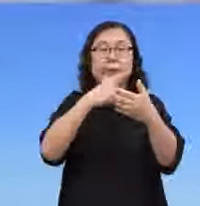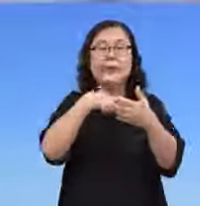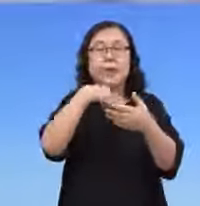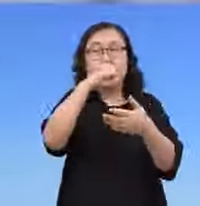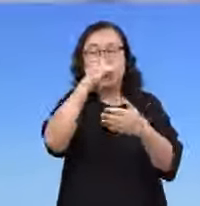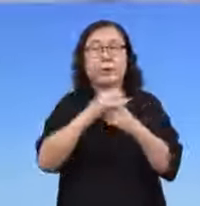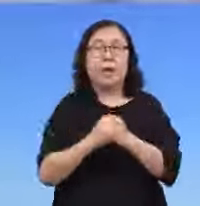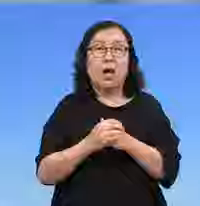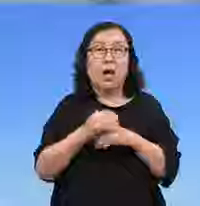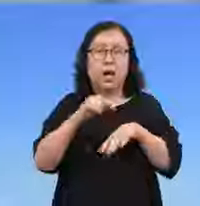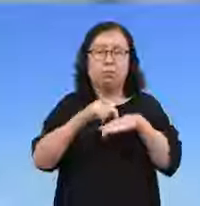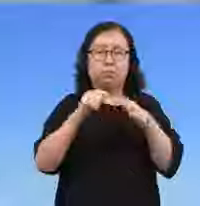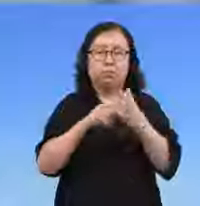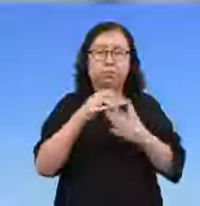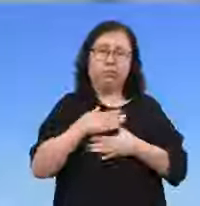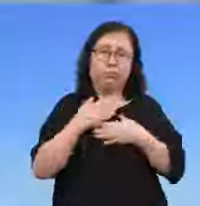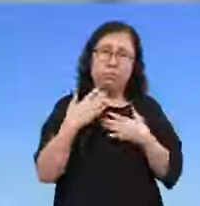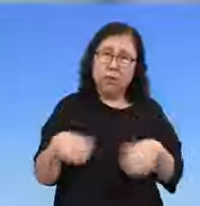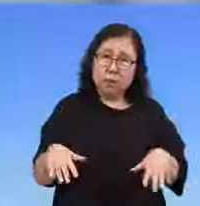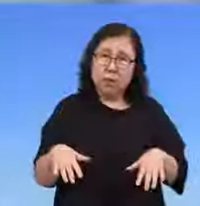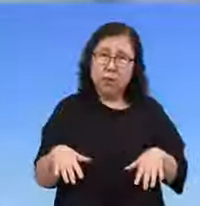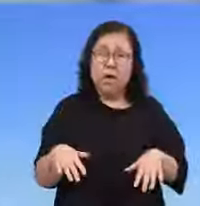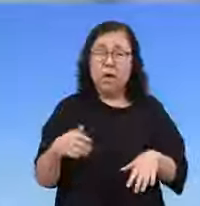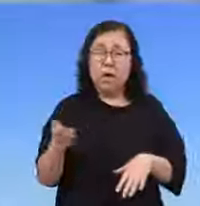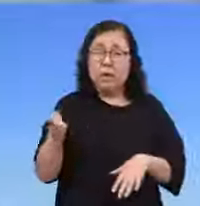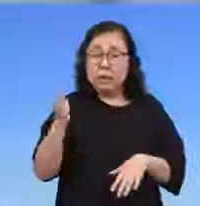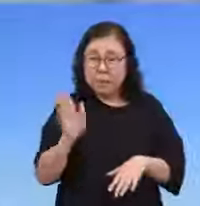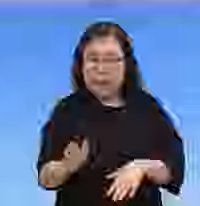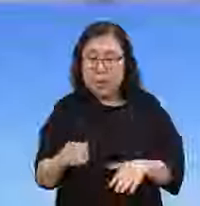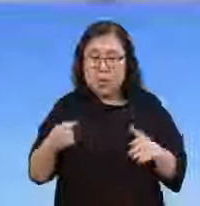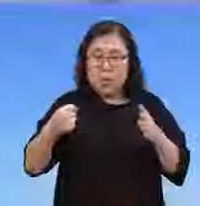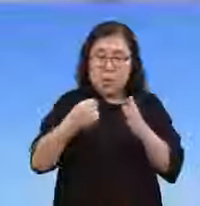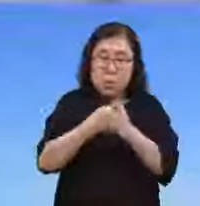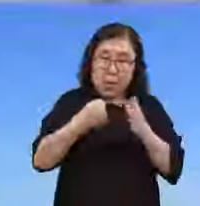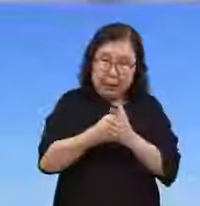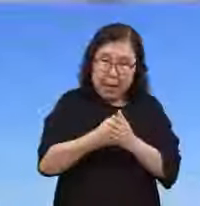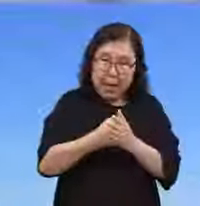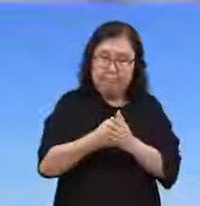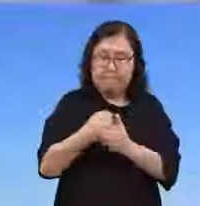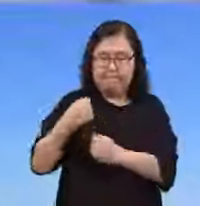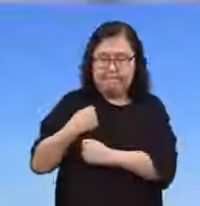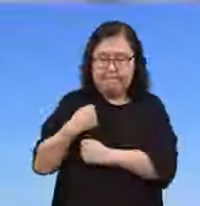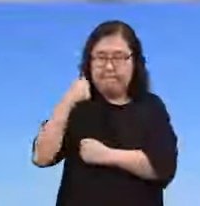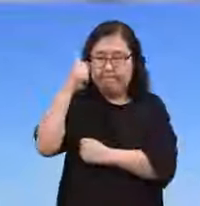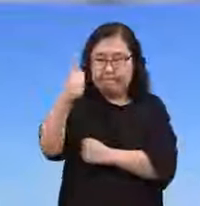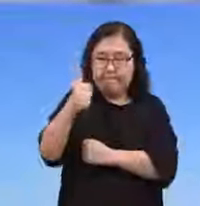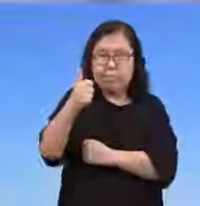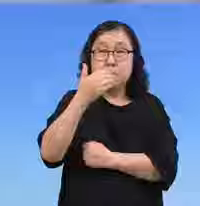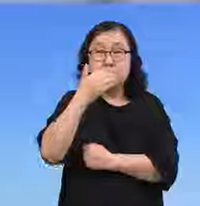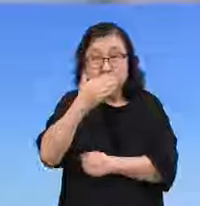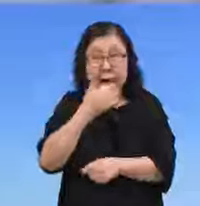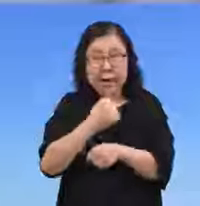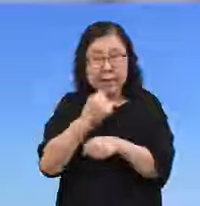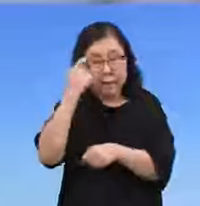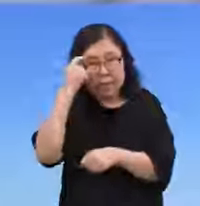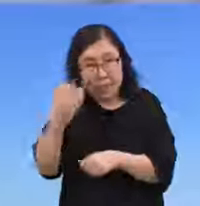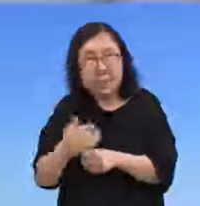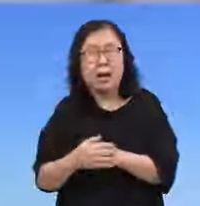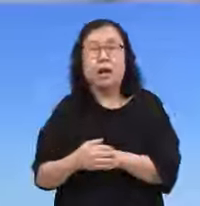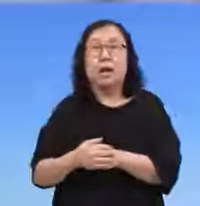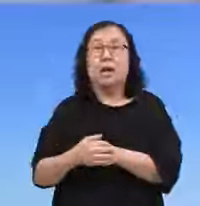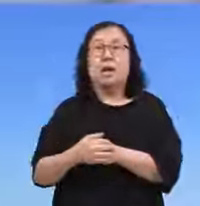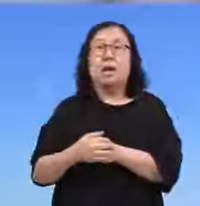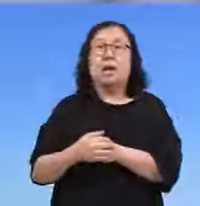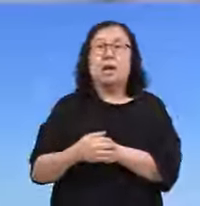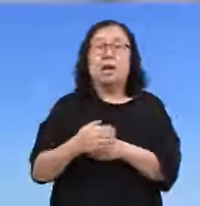그러니까 여러분, 그 심약했던 기드온이 어떻게 그런 용감한 장수가 될 수 있었나 보니까 성령께서 그